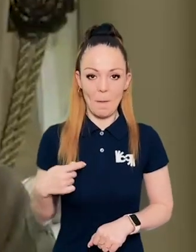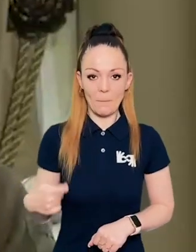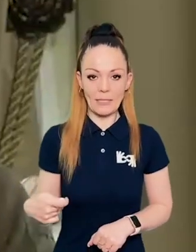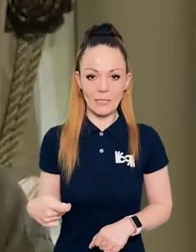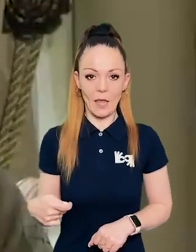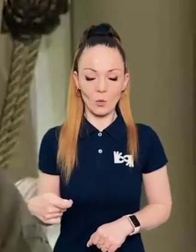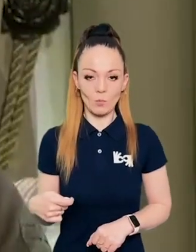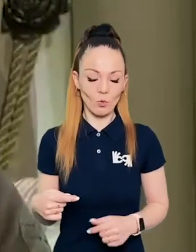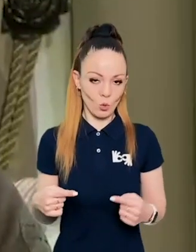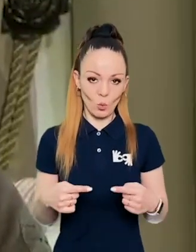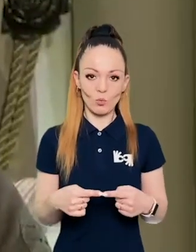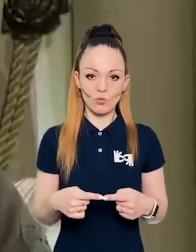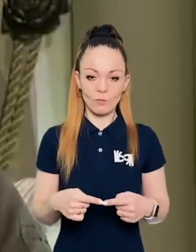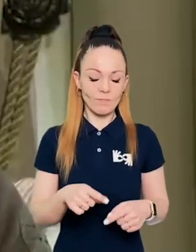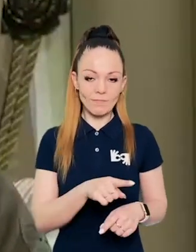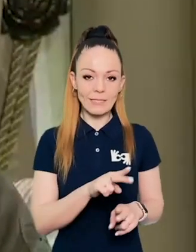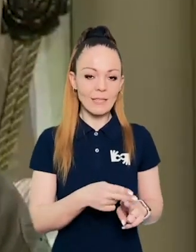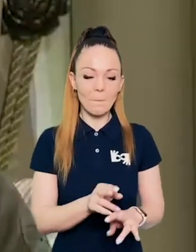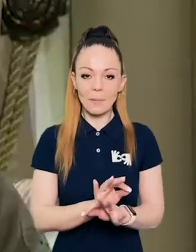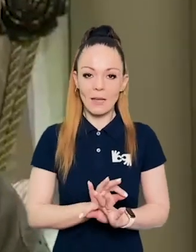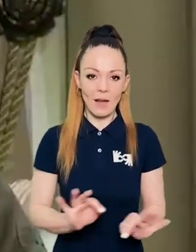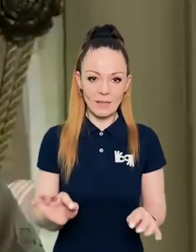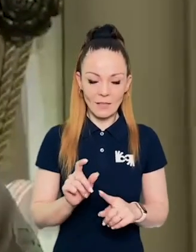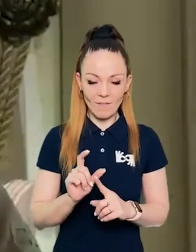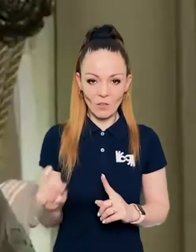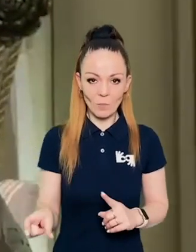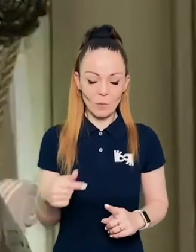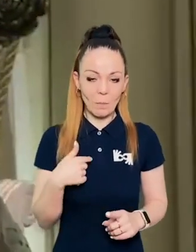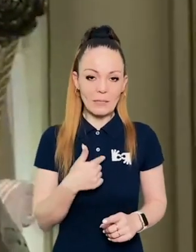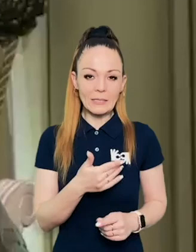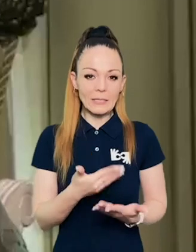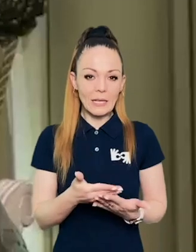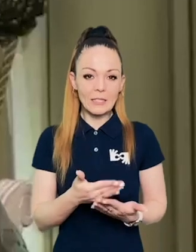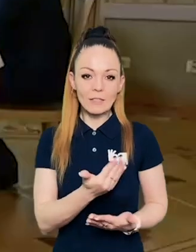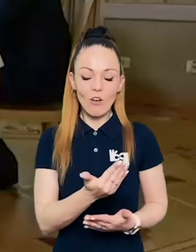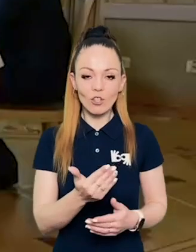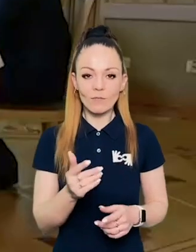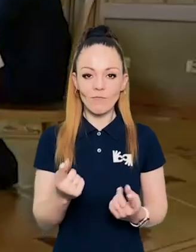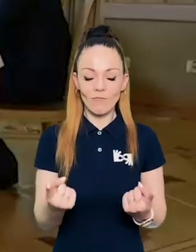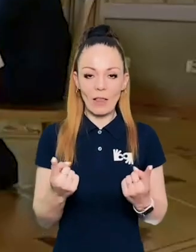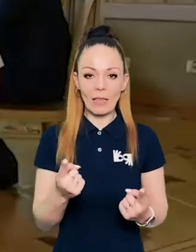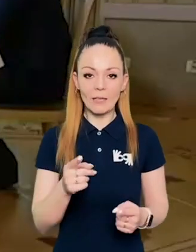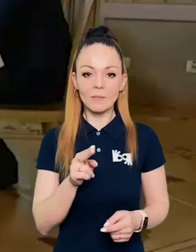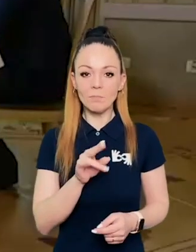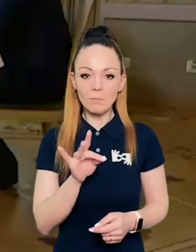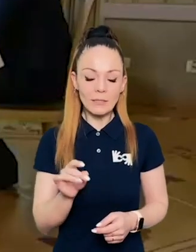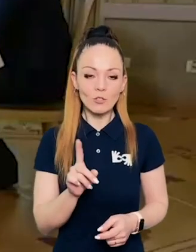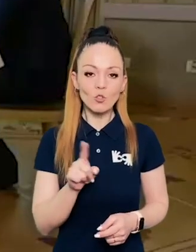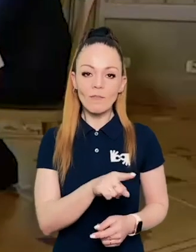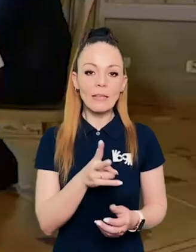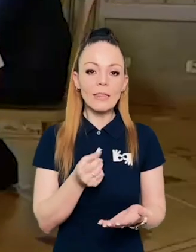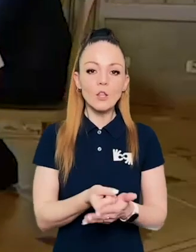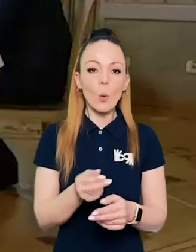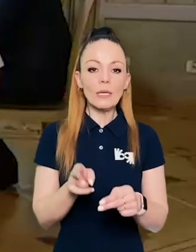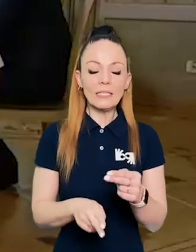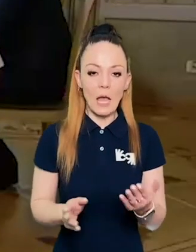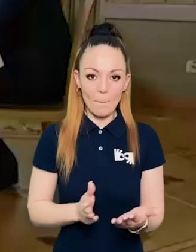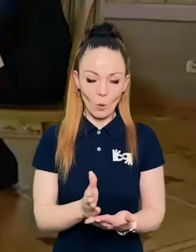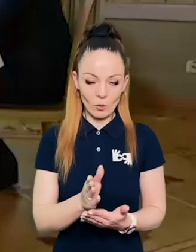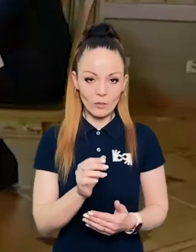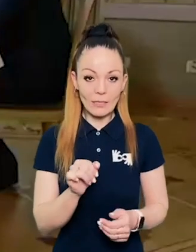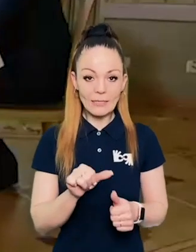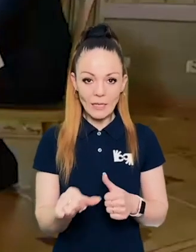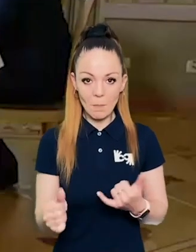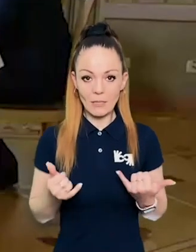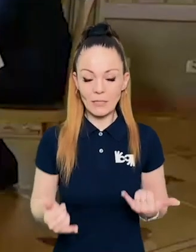Я відчуваю себе президентом. Точно. Це прекрасна відповідь. Мені здається, це навіть ваш великий плюс, що ви не до кінця політик. І